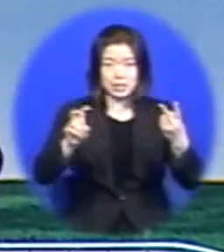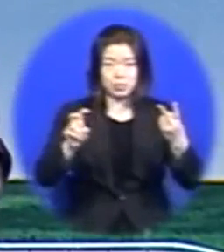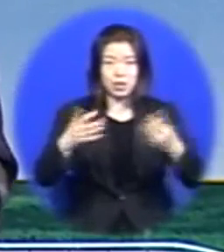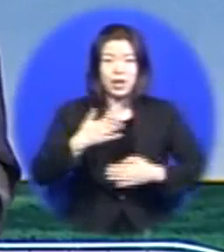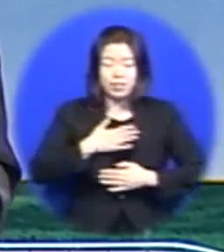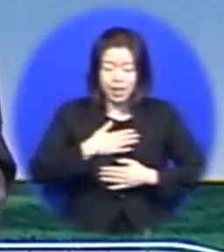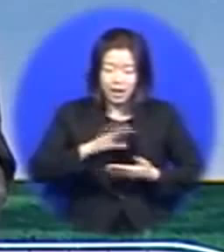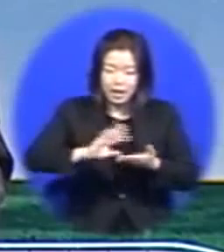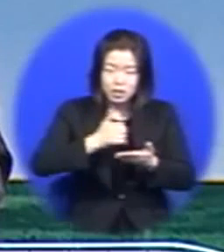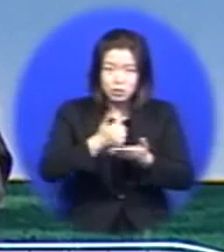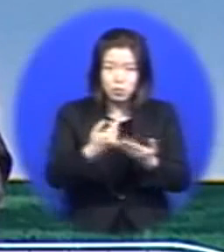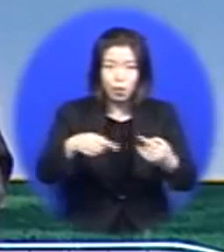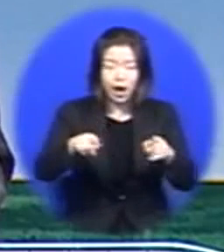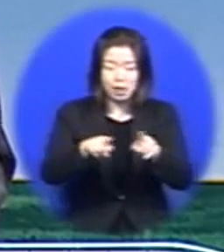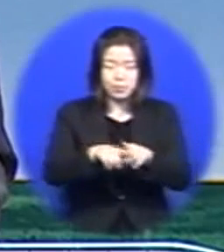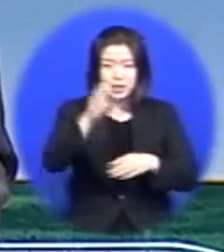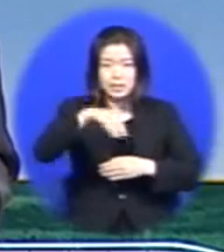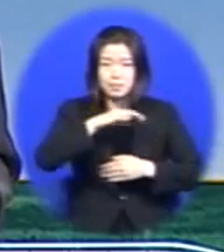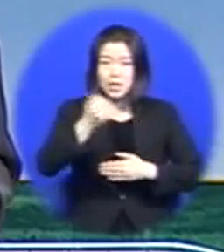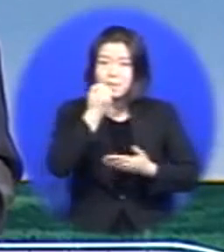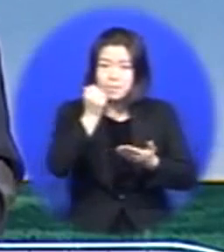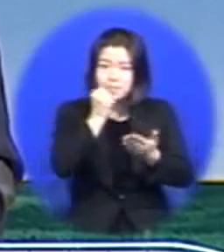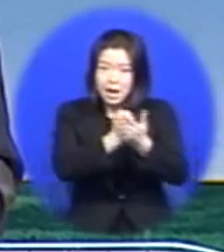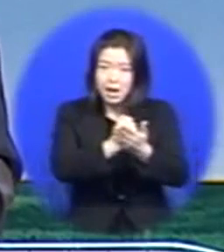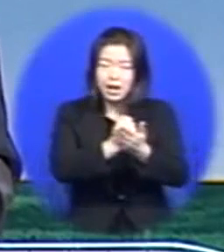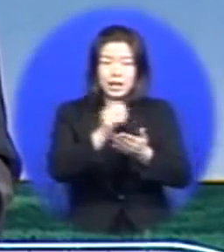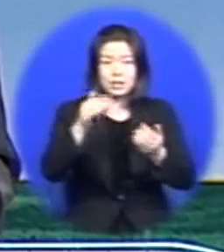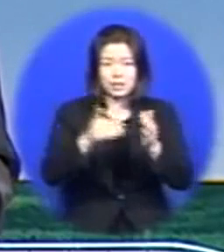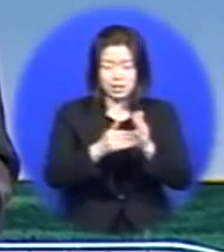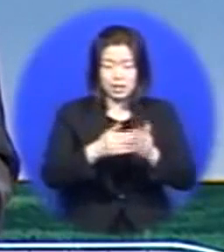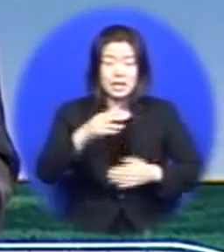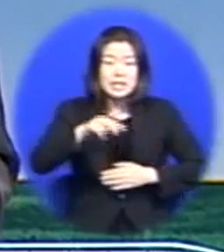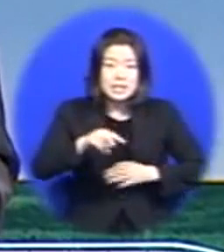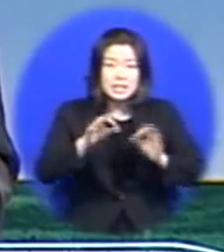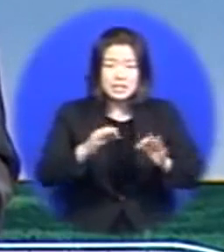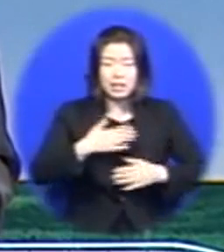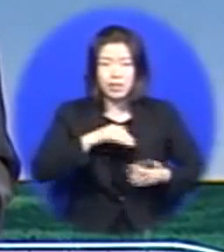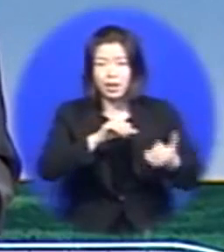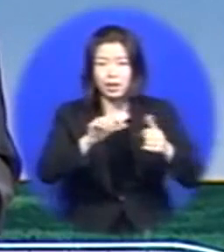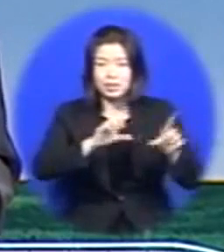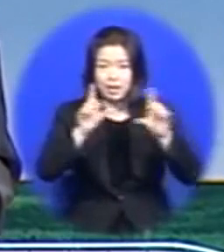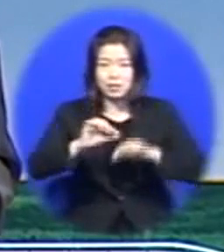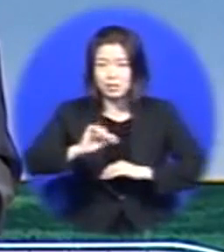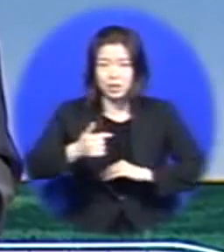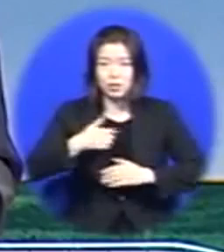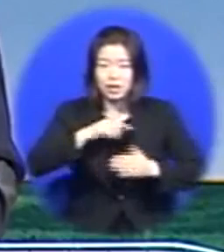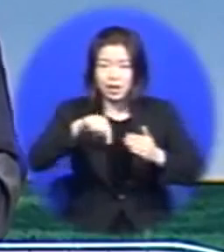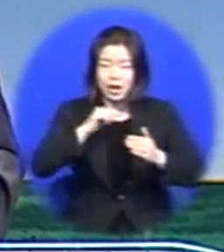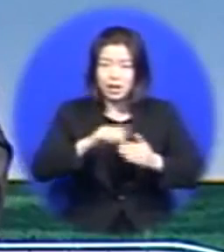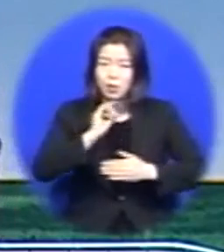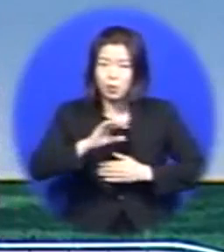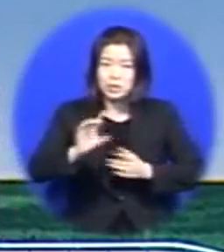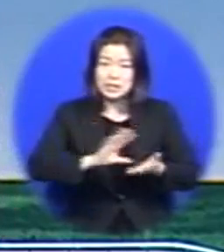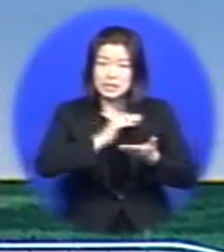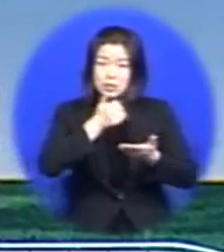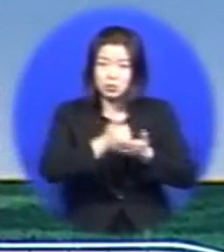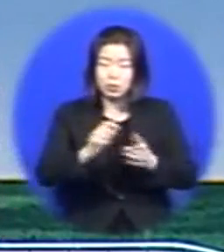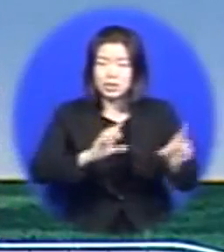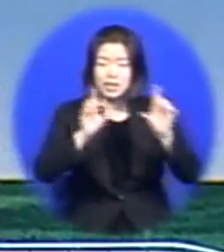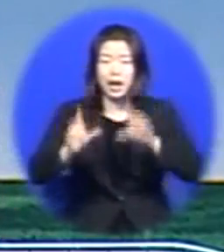함께 십자가에 못 박혔나니 그런즉 이제는 내가 사는 것이 아니오 오직 내 안에 그리스도께서 사시는